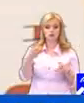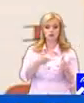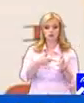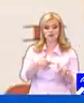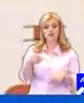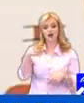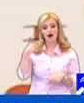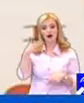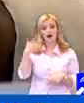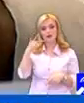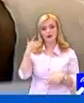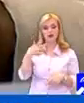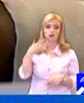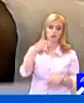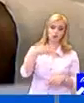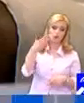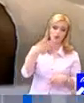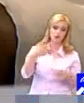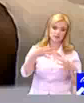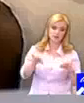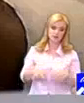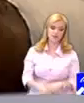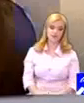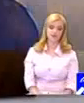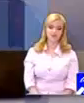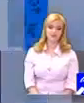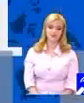un american, amănunte în telejurnal.